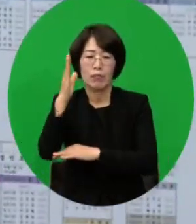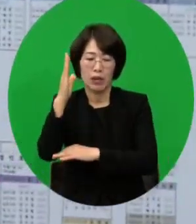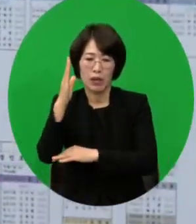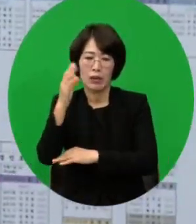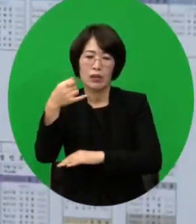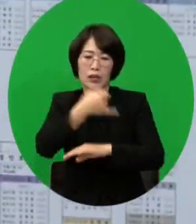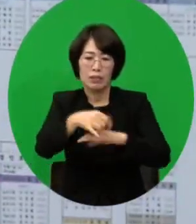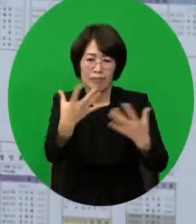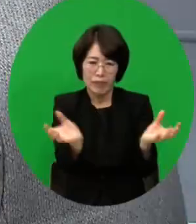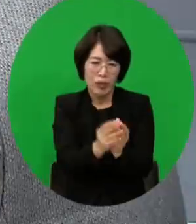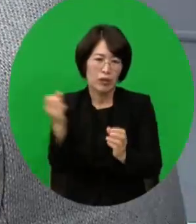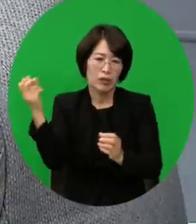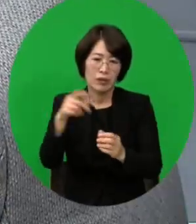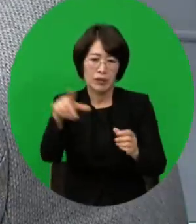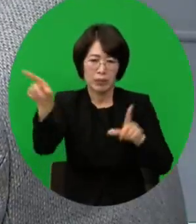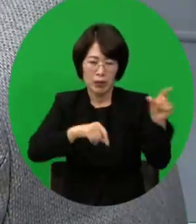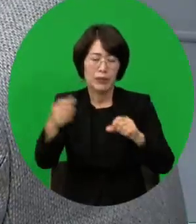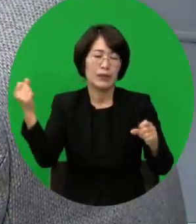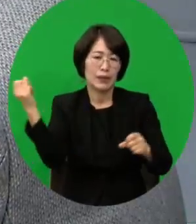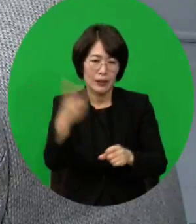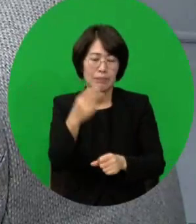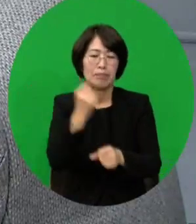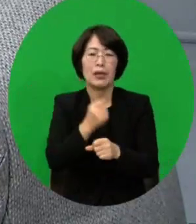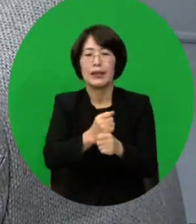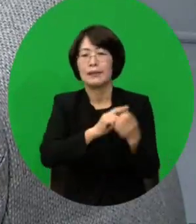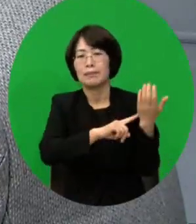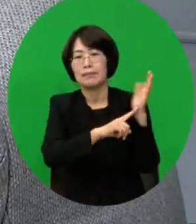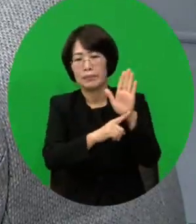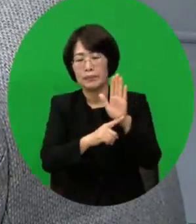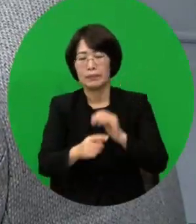재구성을 촉구할 계획입니다 MBC 뉴스 철입니다